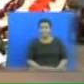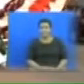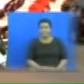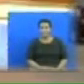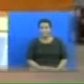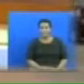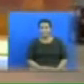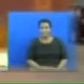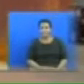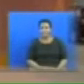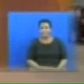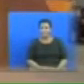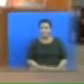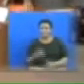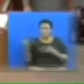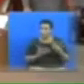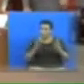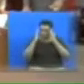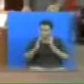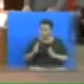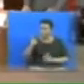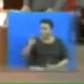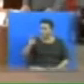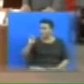Mheshimiwa Rioba Chacha Marwa.